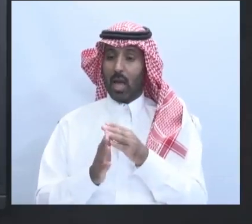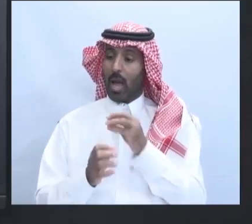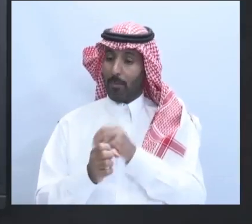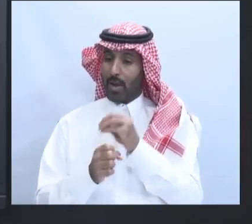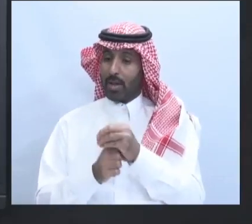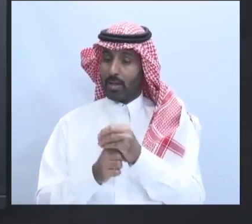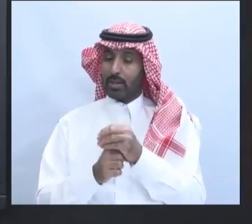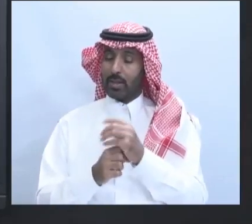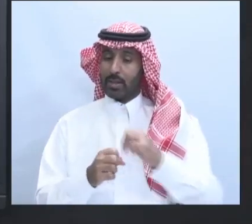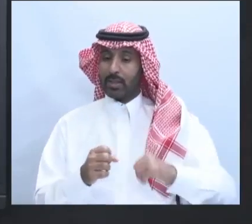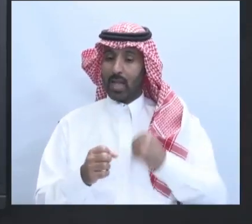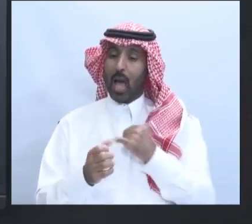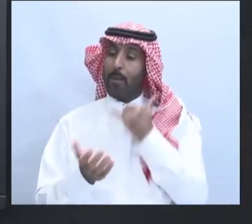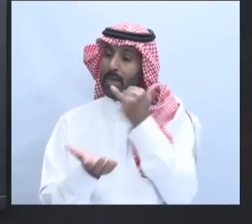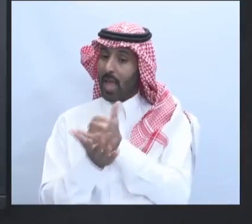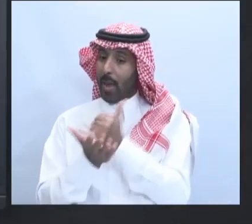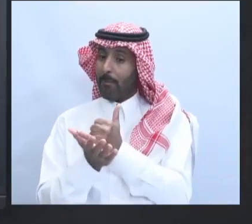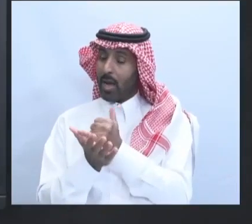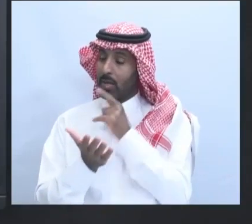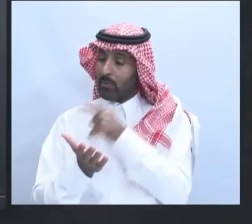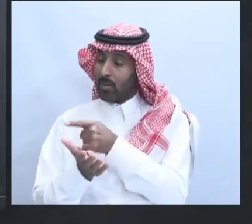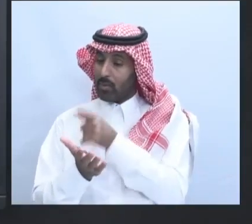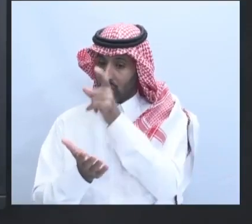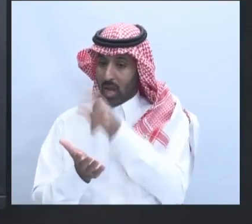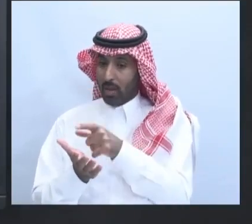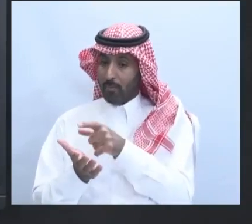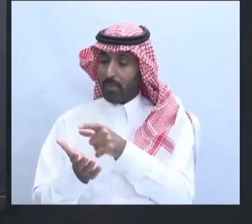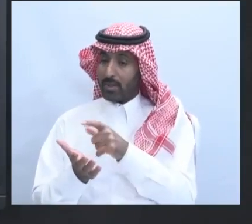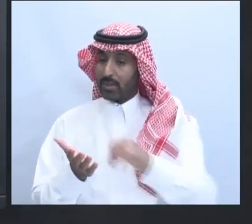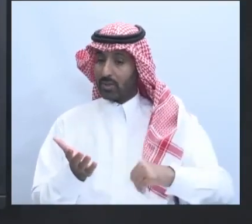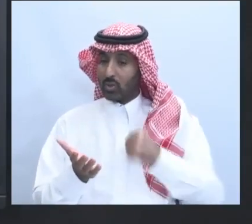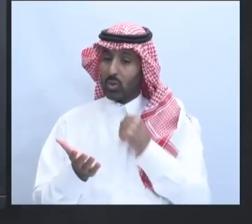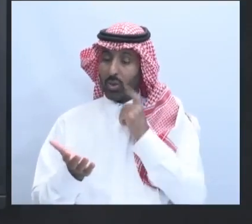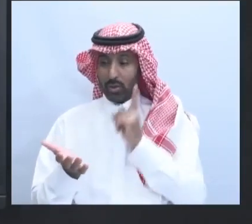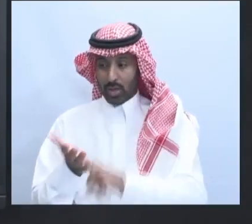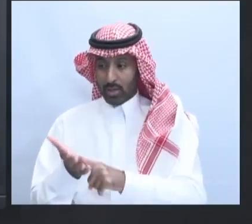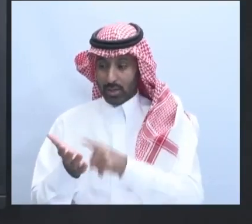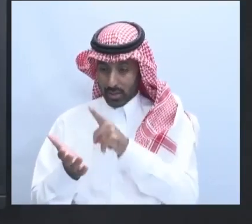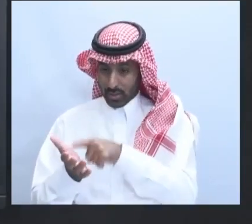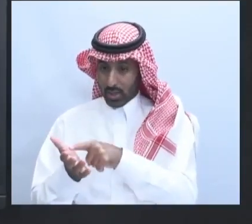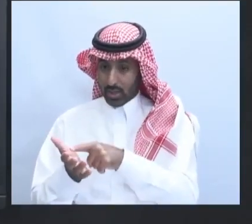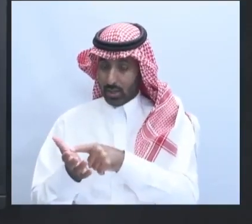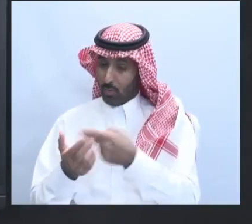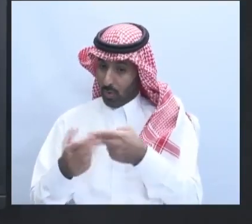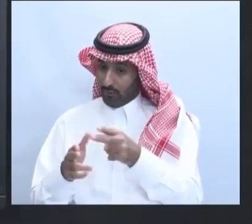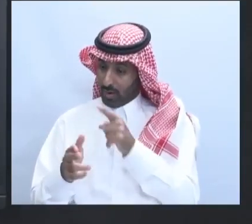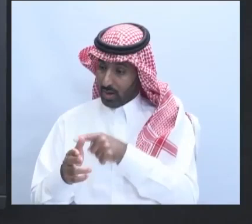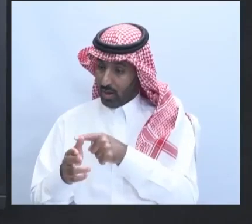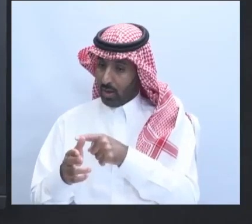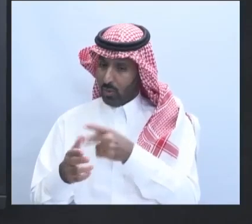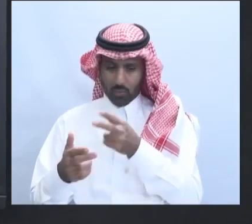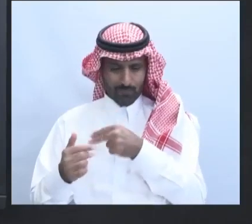الطالب مسؤوليه التثبت من قبول الحديث رده هناك مسؤوليه على كل واحد منا